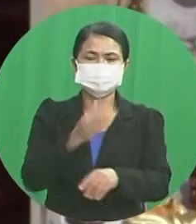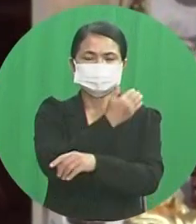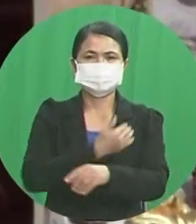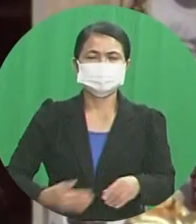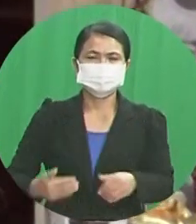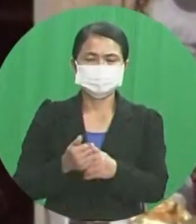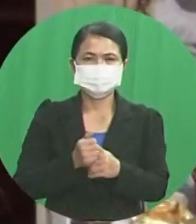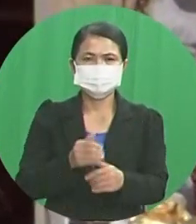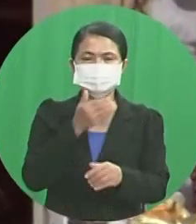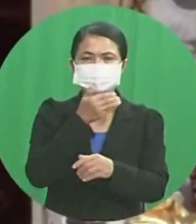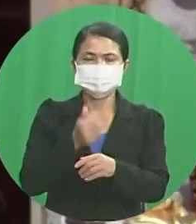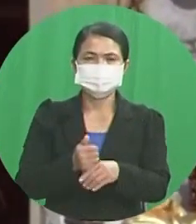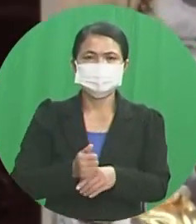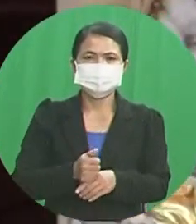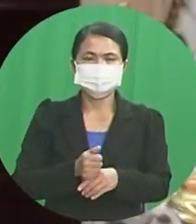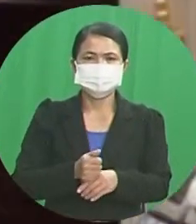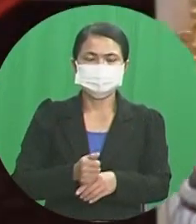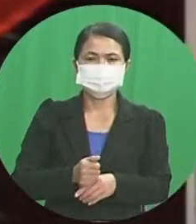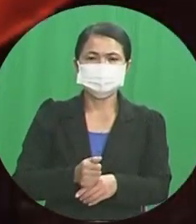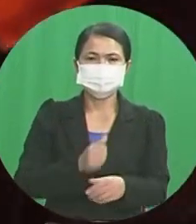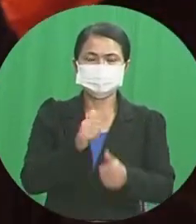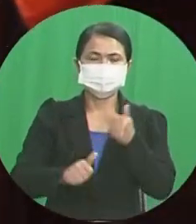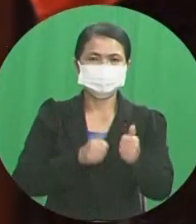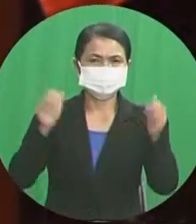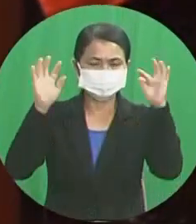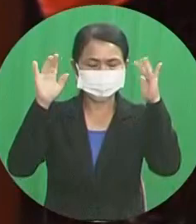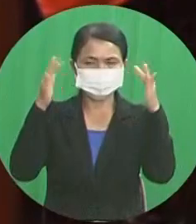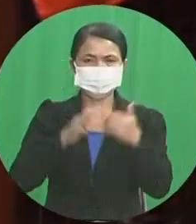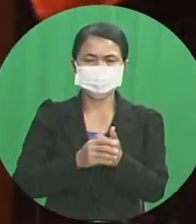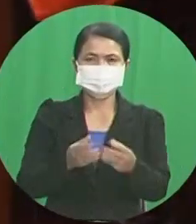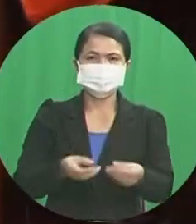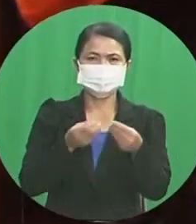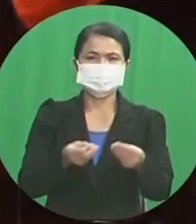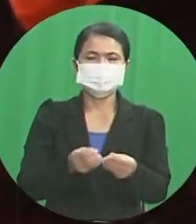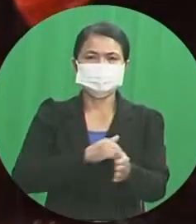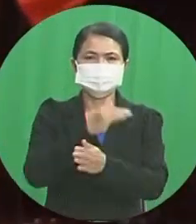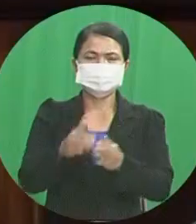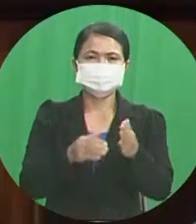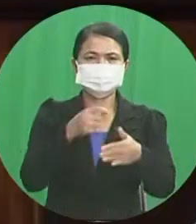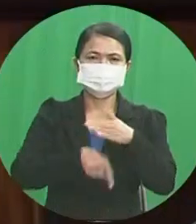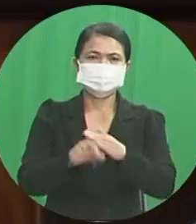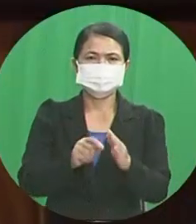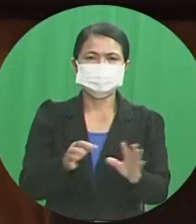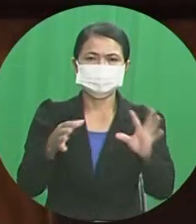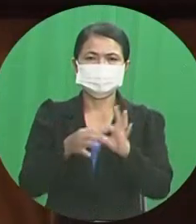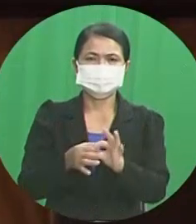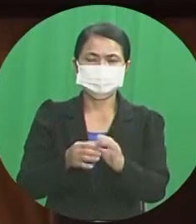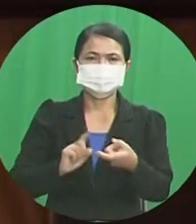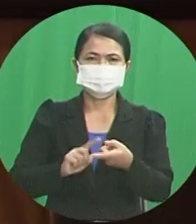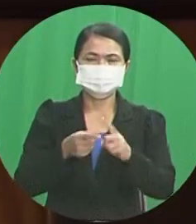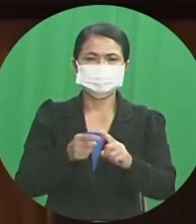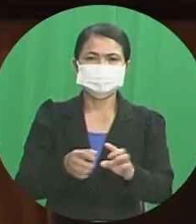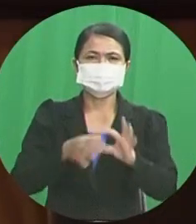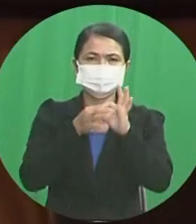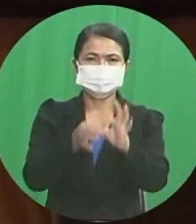គ្គមហាពញាចក្រីហេងសំរិនសម្ដែងការអបអរសាទរចំពោះសមិទ្ធផលដែលការចេញពីចំណងមិត្តភាពនិងកិ